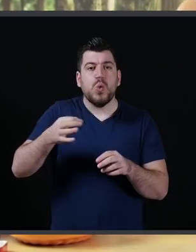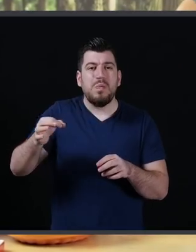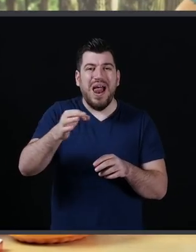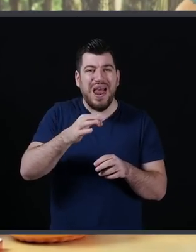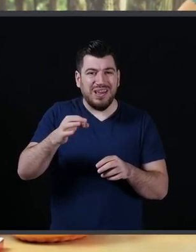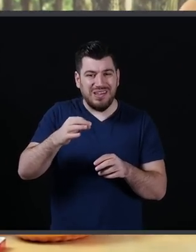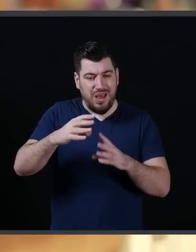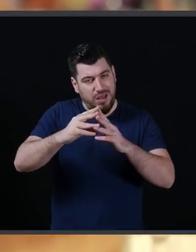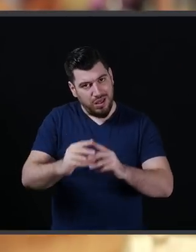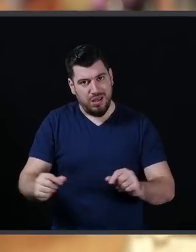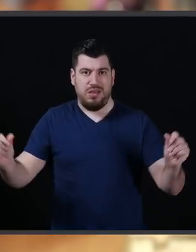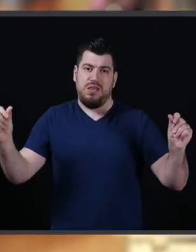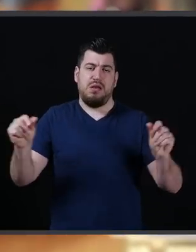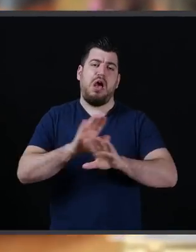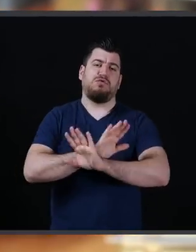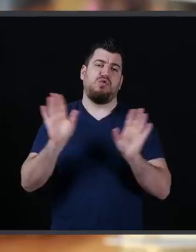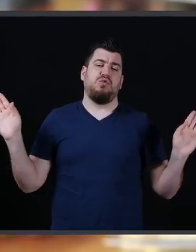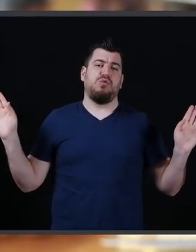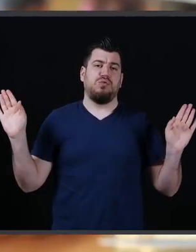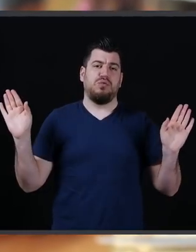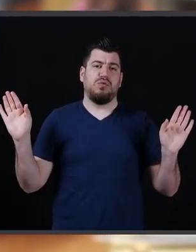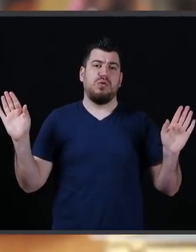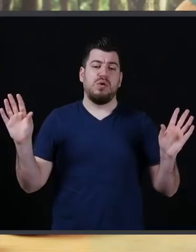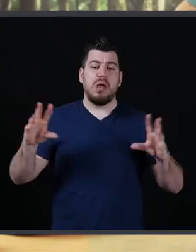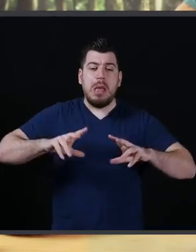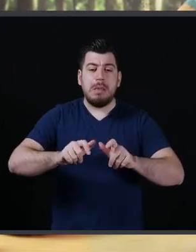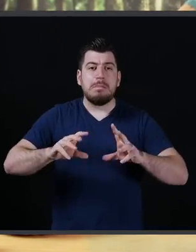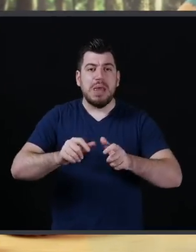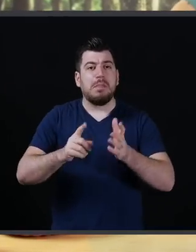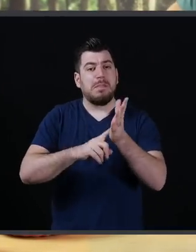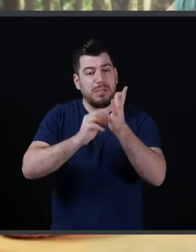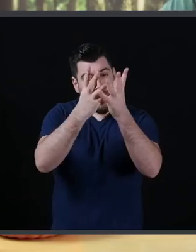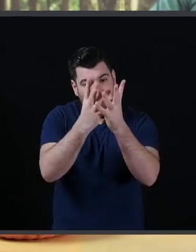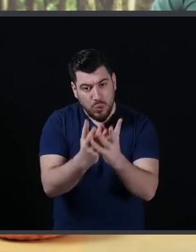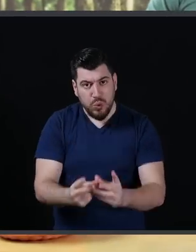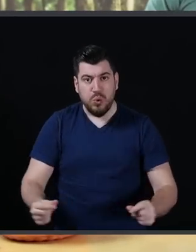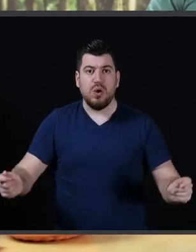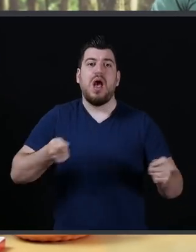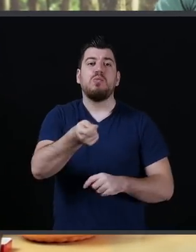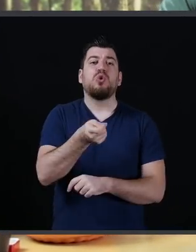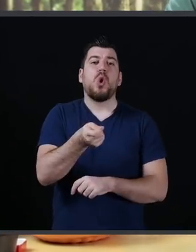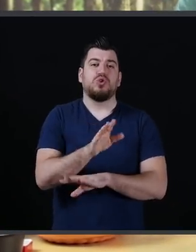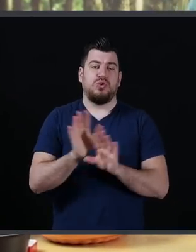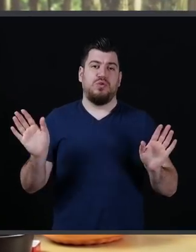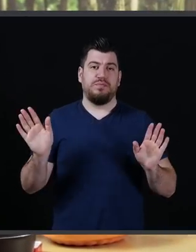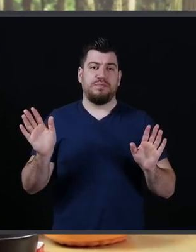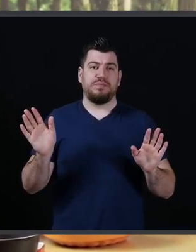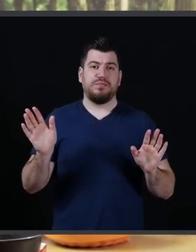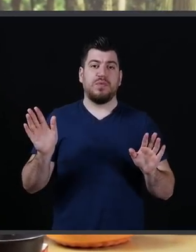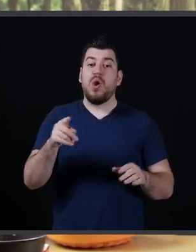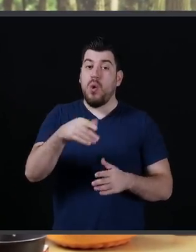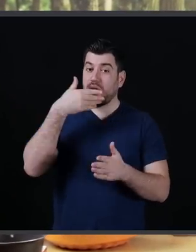Εντάξει Το μείγμα μας πρέπει να περάσει Όλο μα όλο Από το κόσμινο Και μετά Όταν τελειώσετε Γυρνάτε